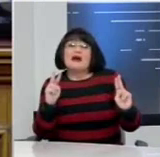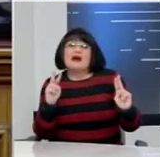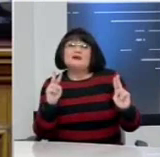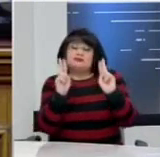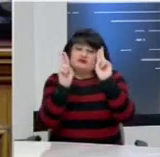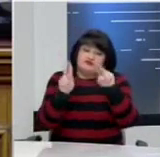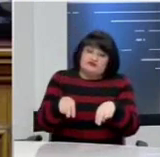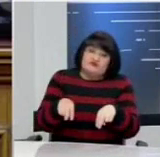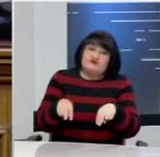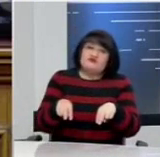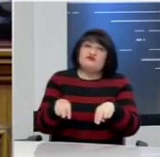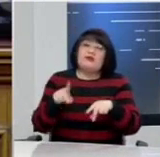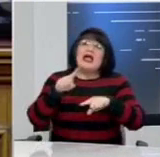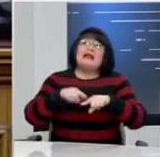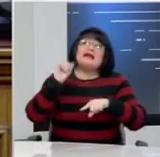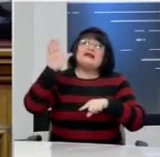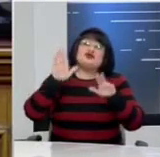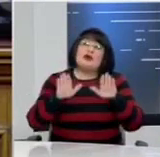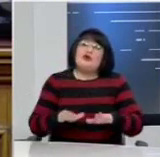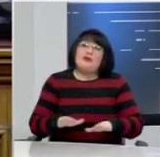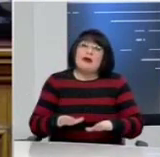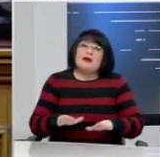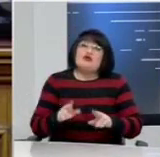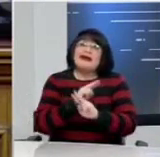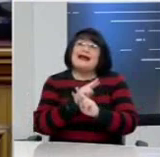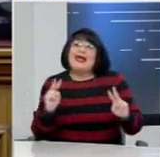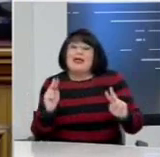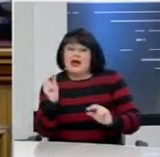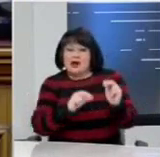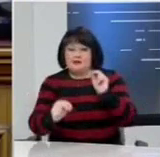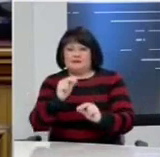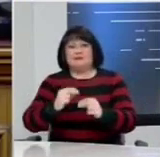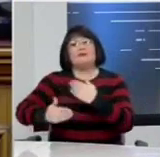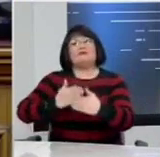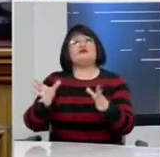συμμετοχής των Ελλήνων του εξωτερικού στην εκλογική διαδικασία.